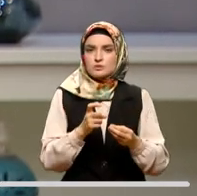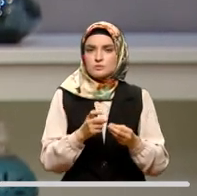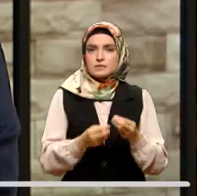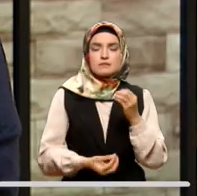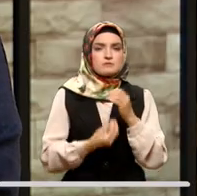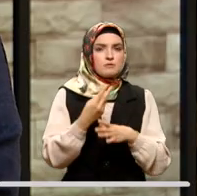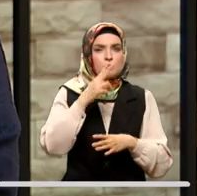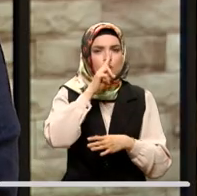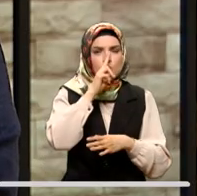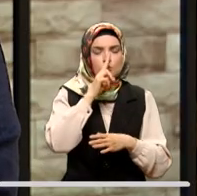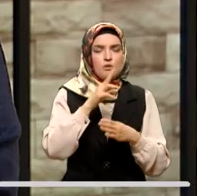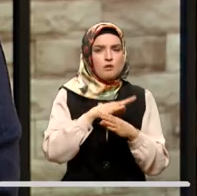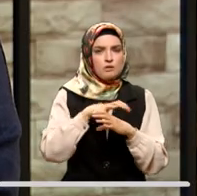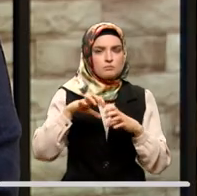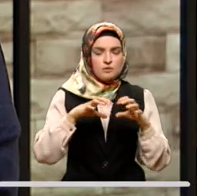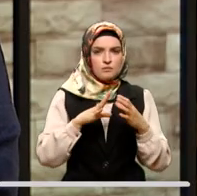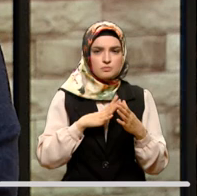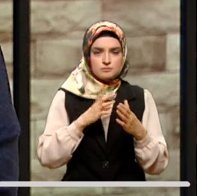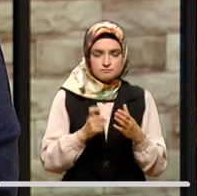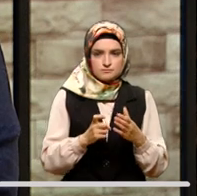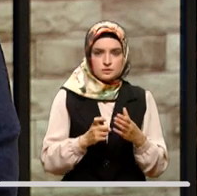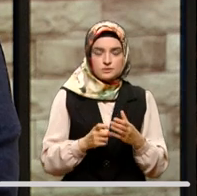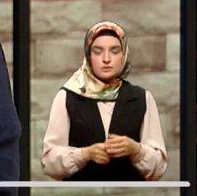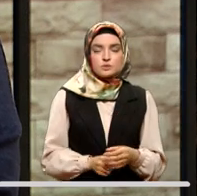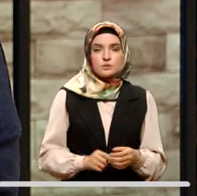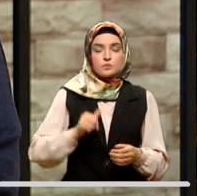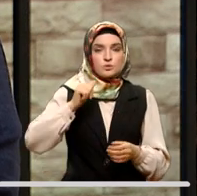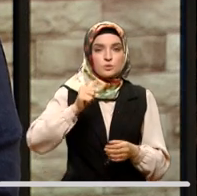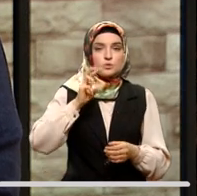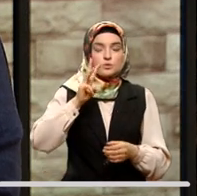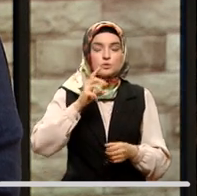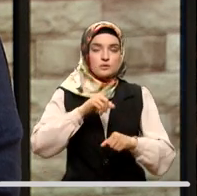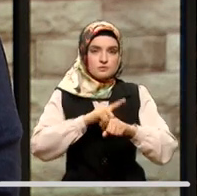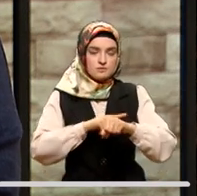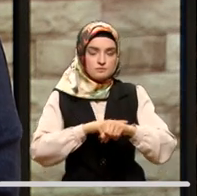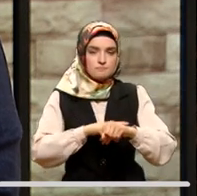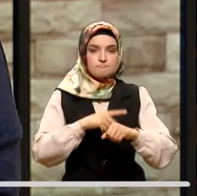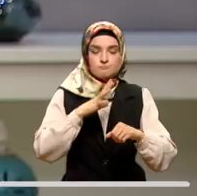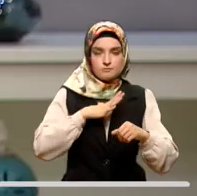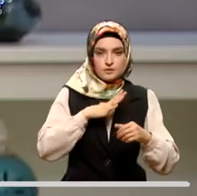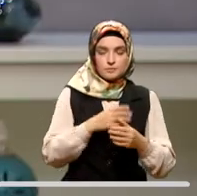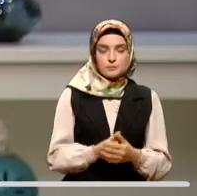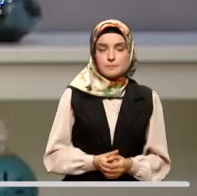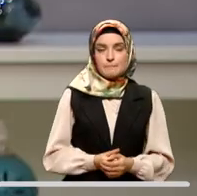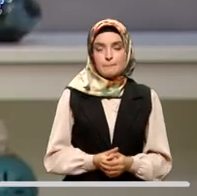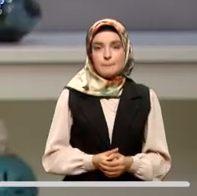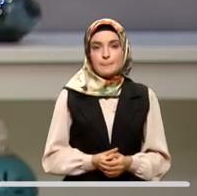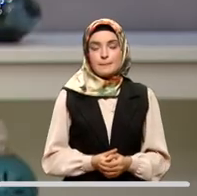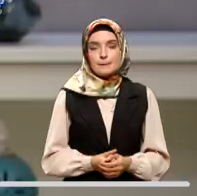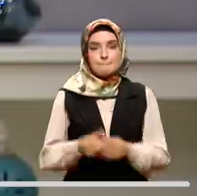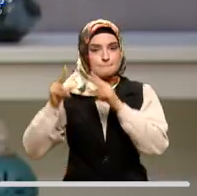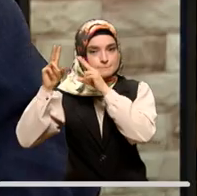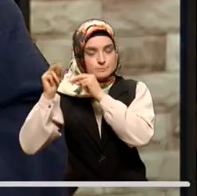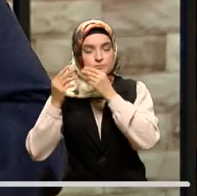Kur'an kurslarını günlük 3 saat. Günlük 3 saat. 9'da gidiyorsak 12'ye kadar devam edecek gibi. Aynen öyle. Peki yatılı olan